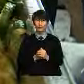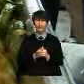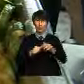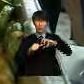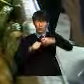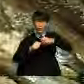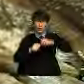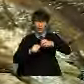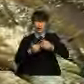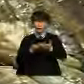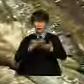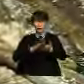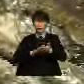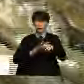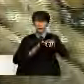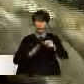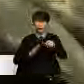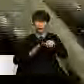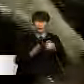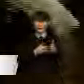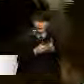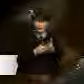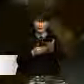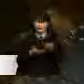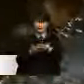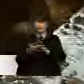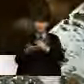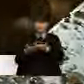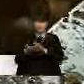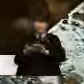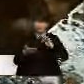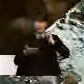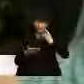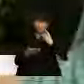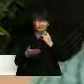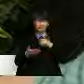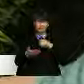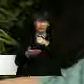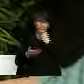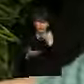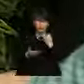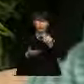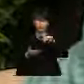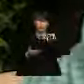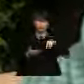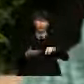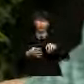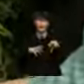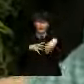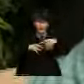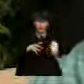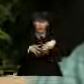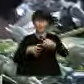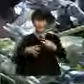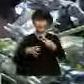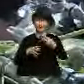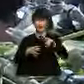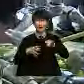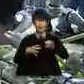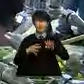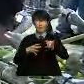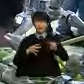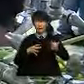호박전도 부치고 조기도 노릇노릇 먹음직스럽게 익어갑니다. 한쪽에선 취나물을 무치고 대파도 다듬어